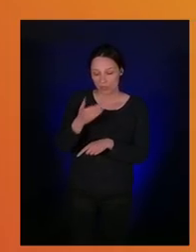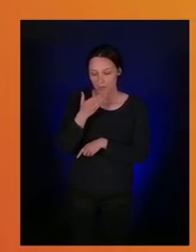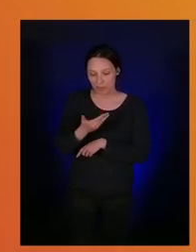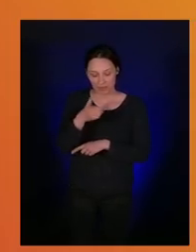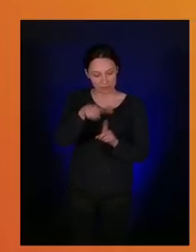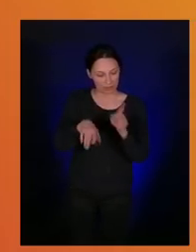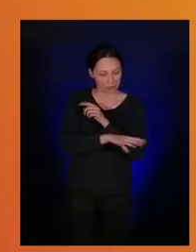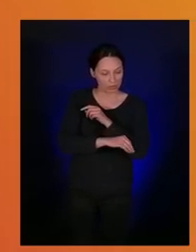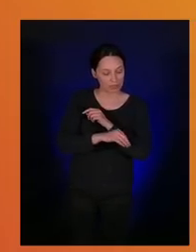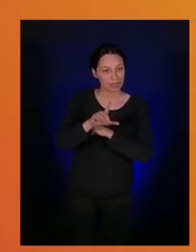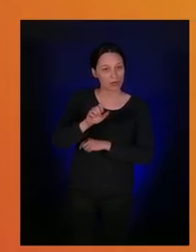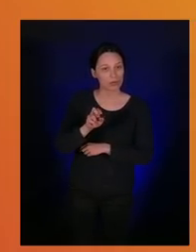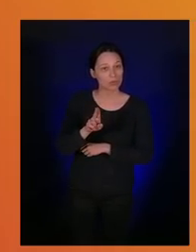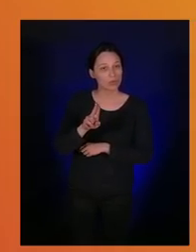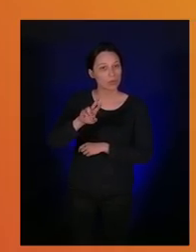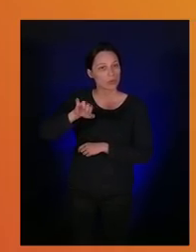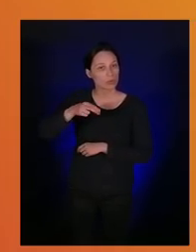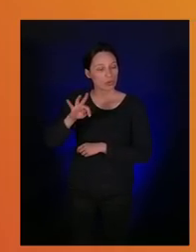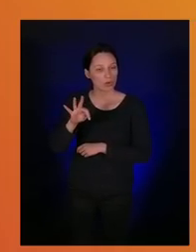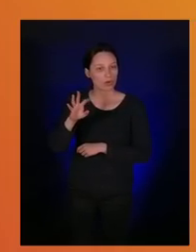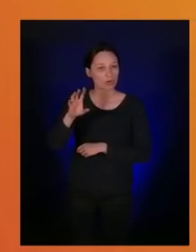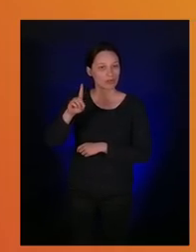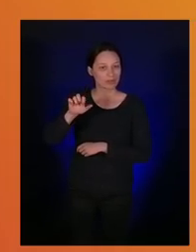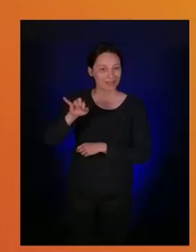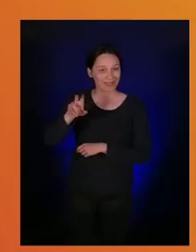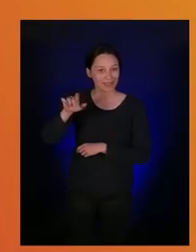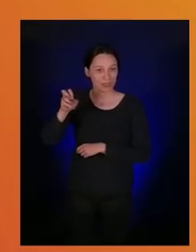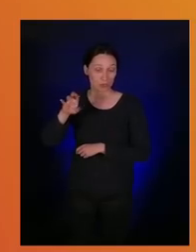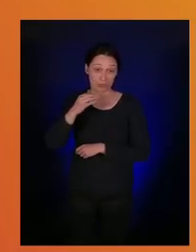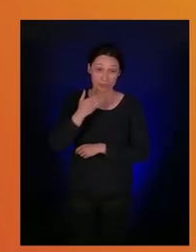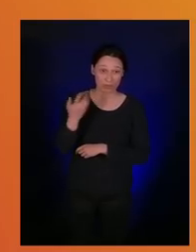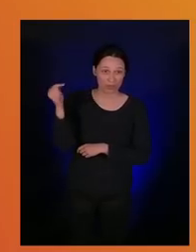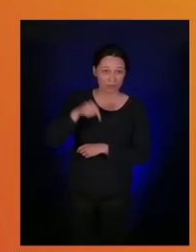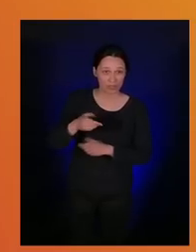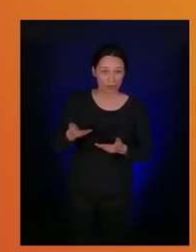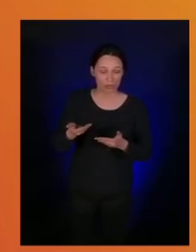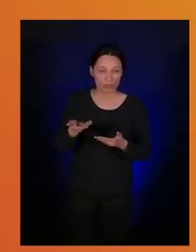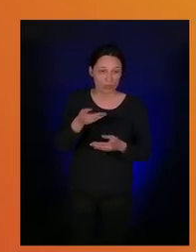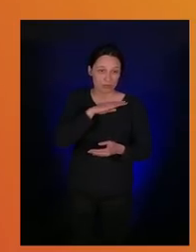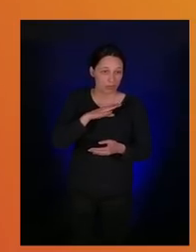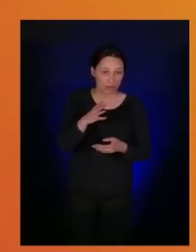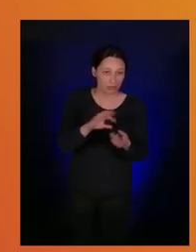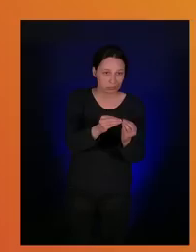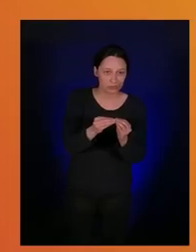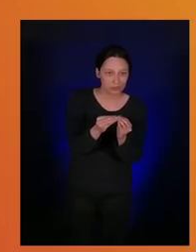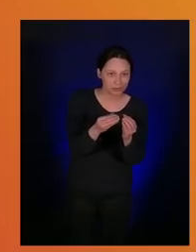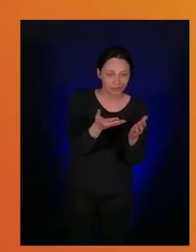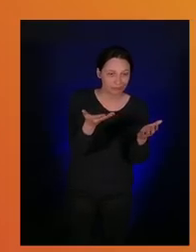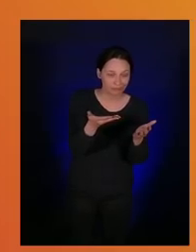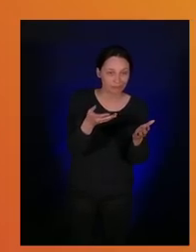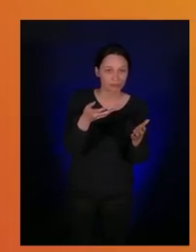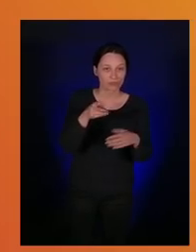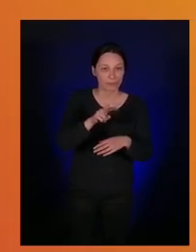mandaté à ce congrès en raison d'un critère quelque peu technocratique, qui est qu'au-delà de plus de 3 congrès